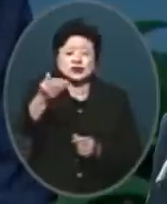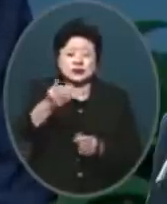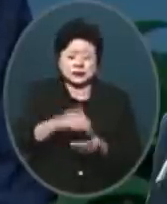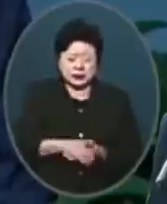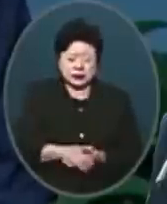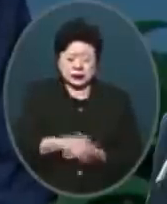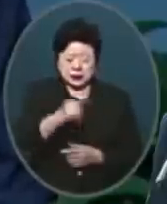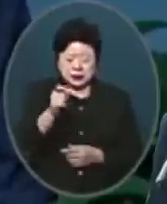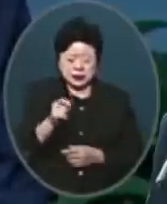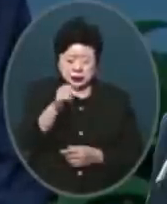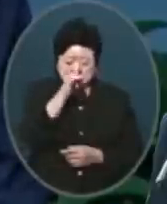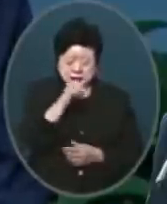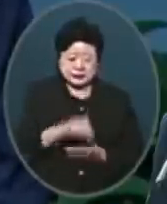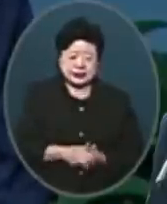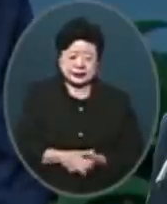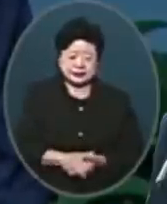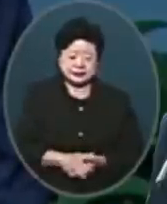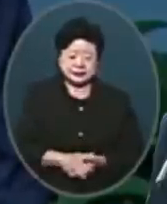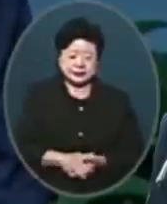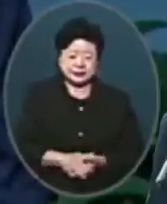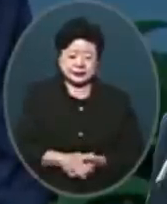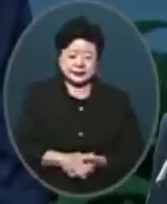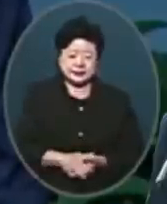사실이 기록되어 있습니다.